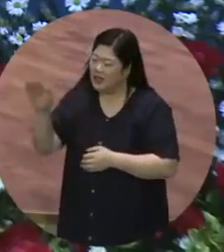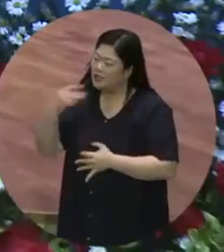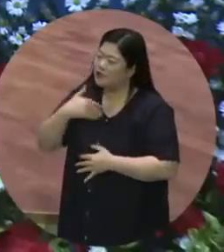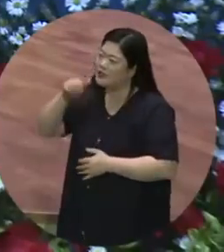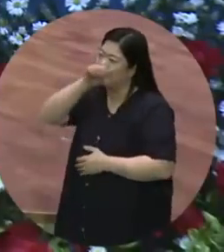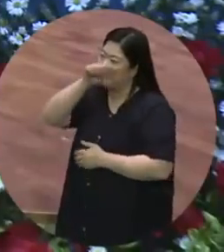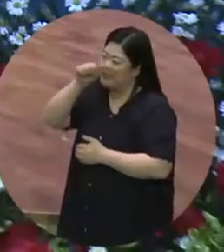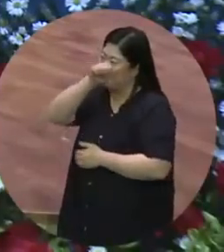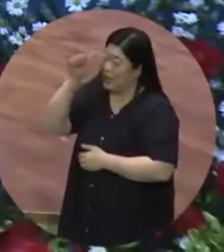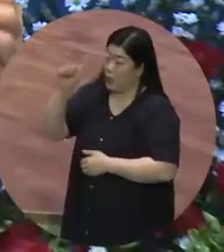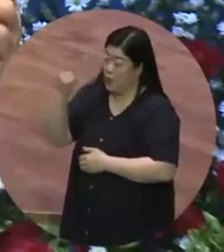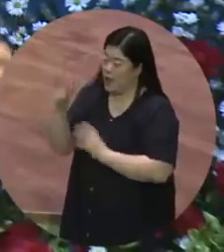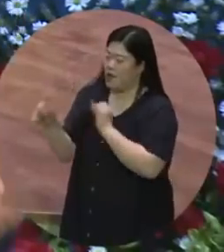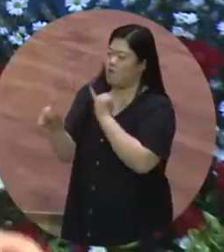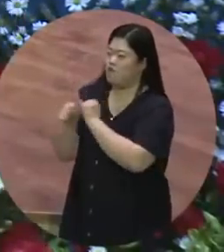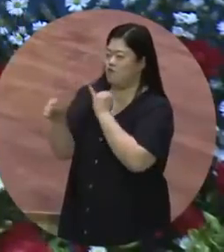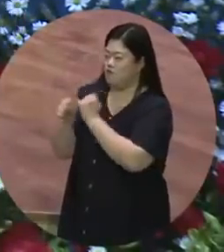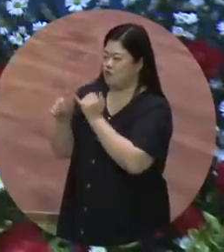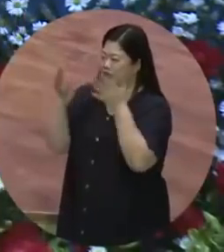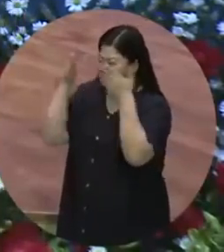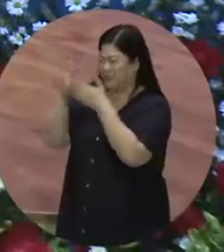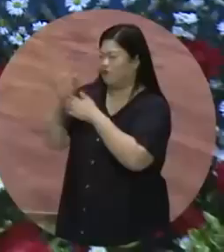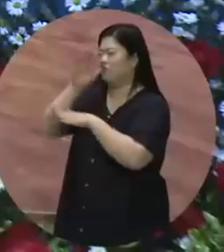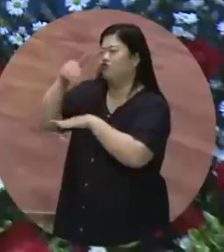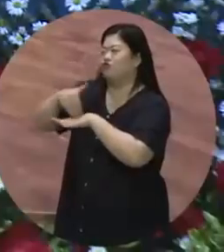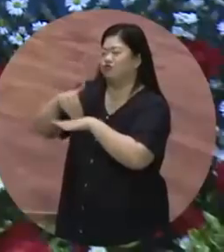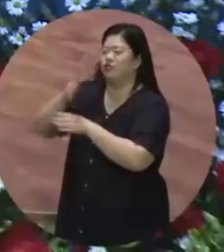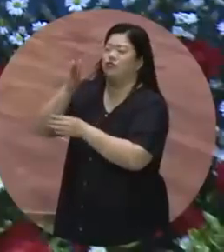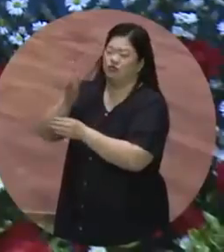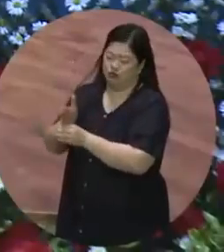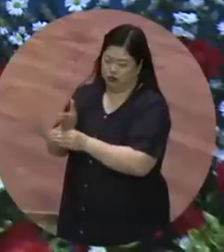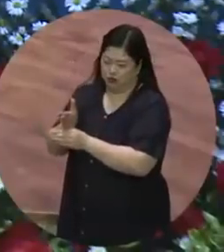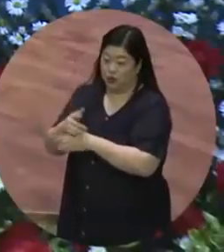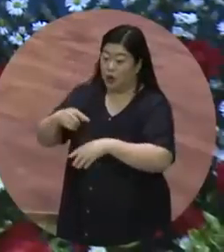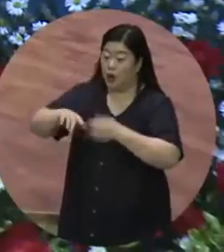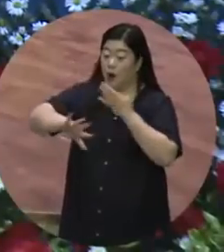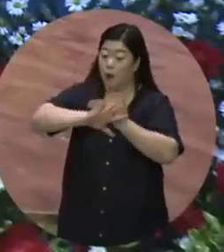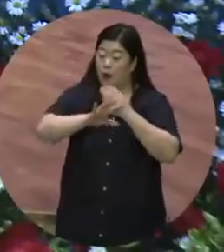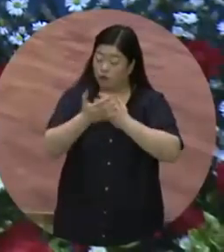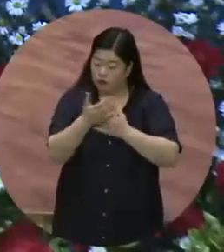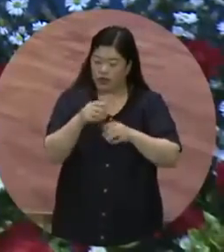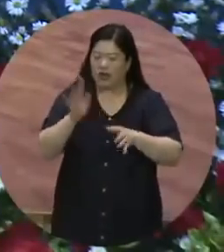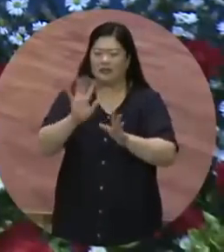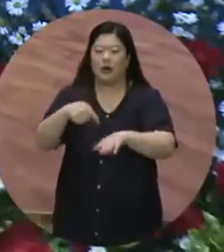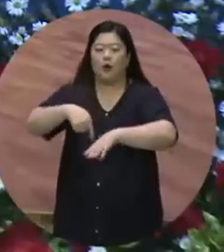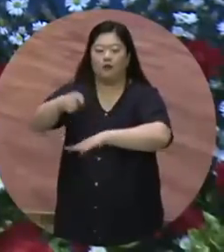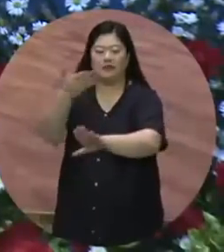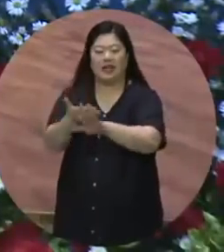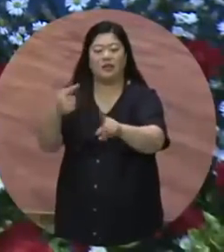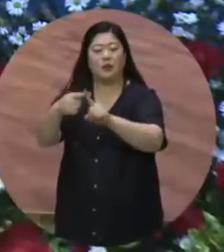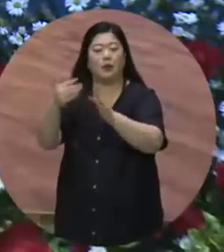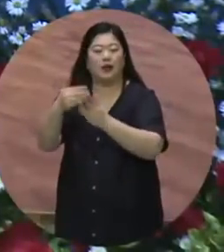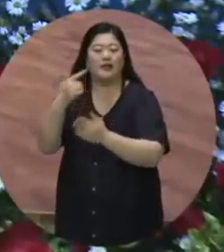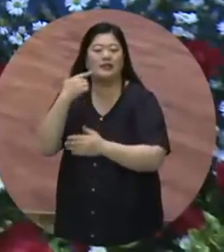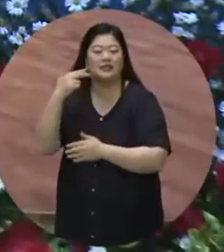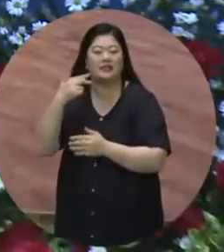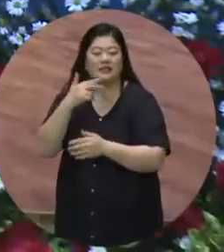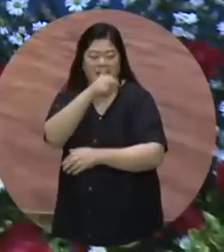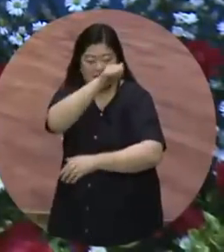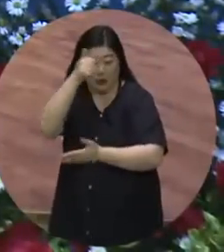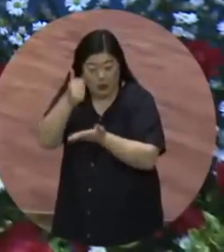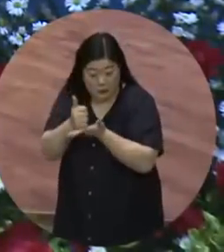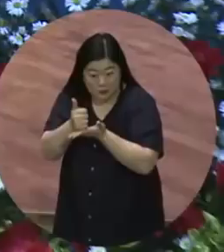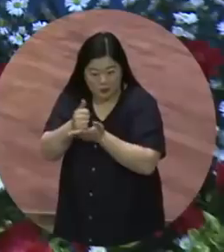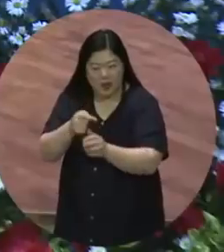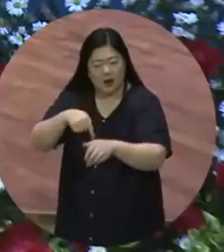집중 훈련합니다. 그래서 지금 외부에 있는 목사님, 외부에 있는 장로님들 모셔가지고 집중하고, 목사님 다음 주 좀 강의해